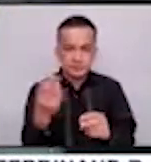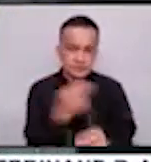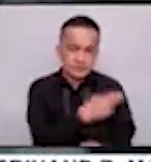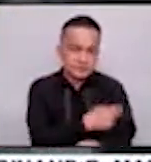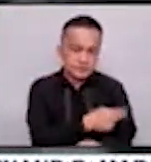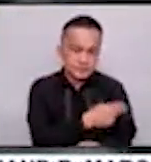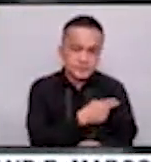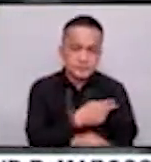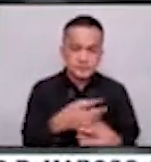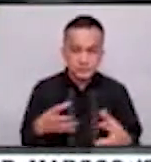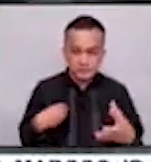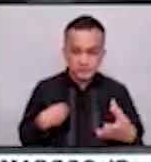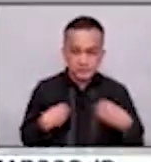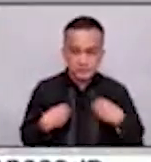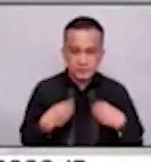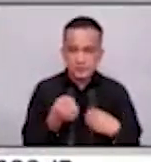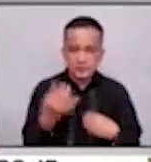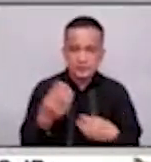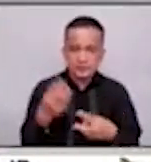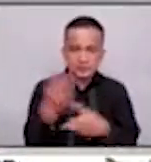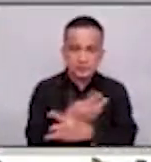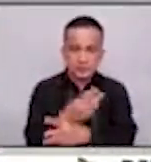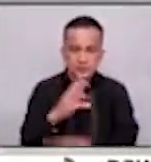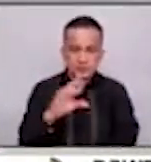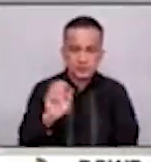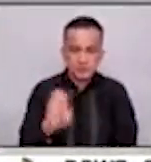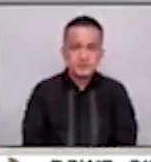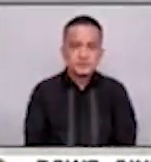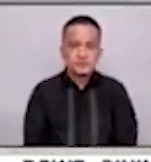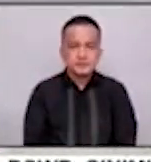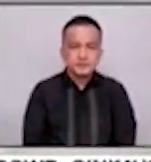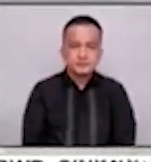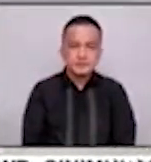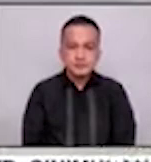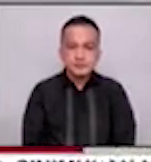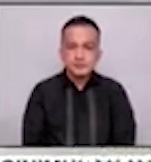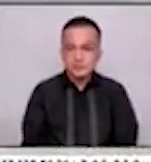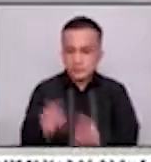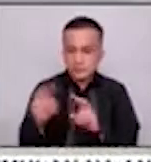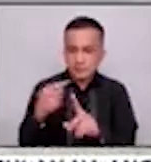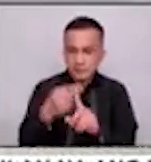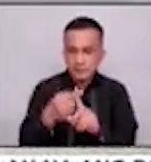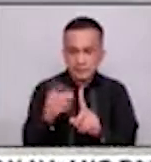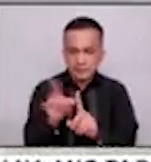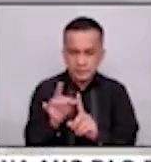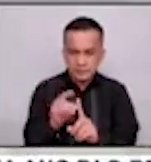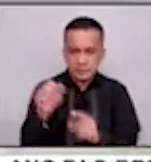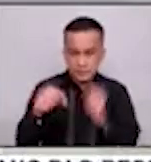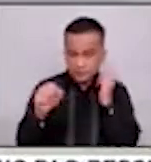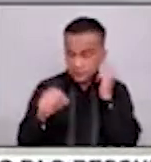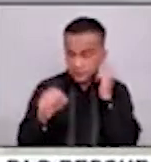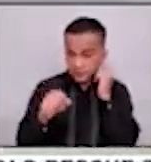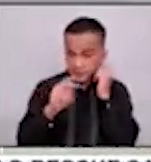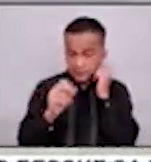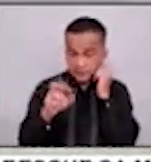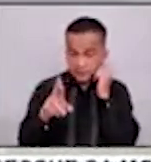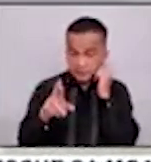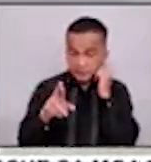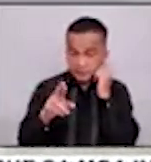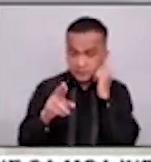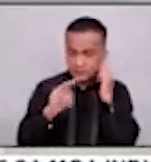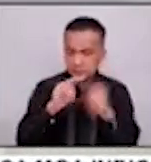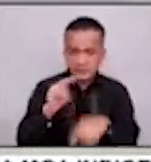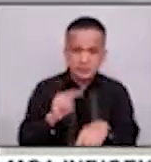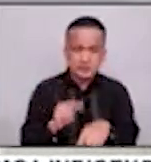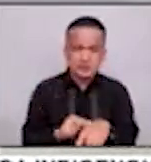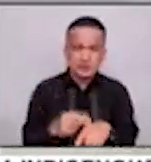at ilan ang severe cases. Pag tinignan natin ang positivity rate ngayon, yes, NCR and nationally, wala pa tayo dun sa